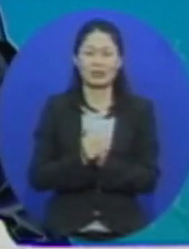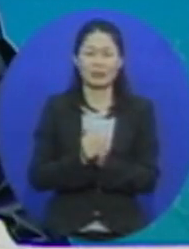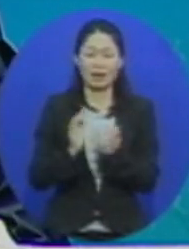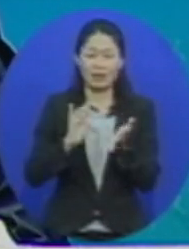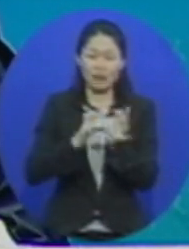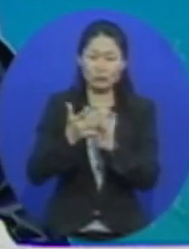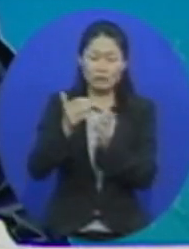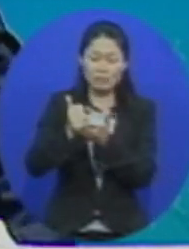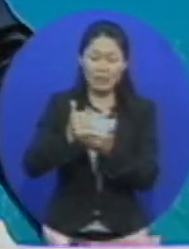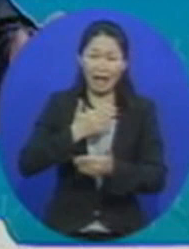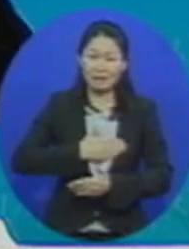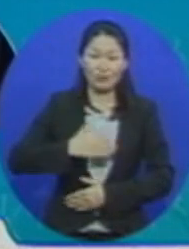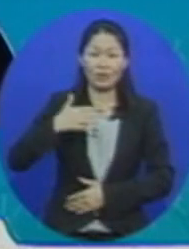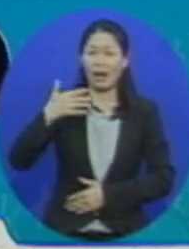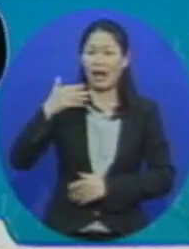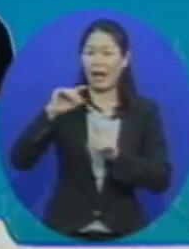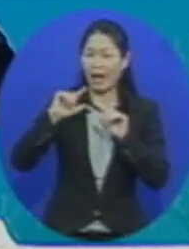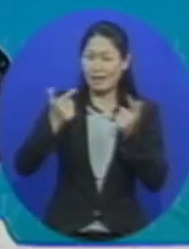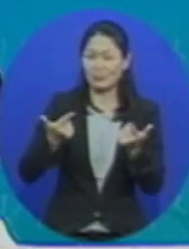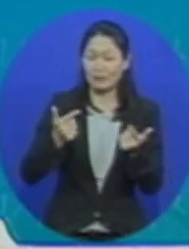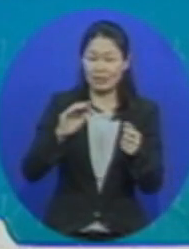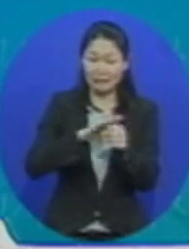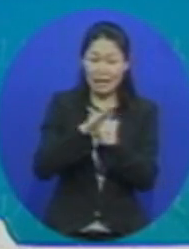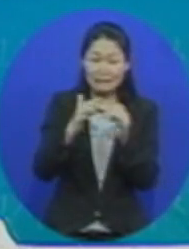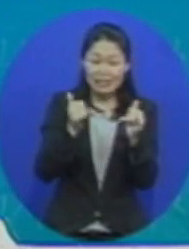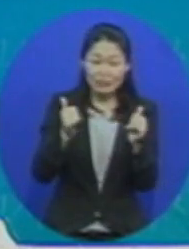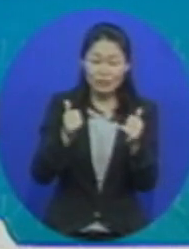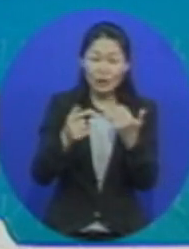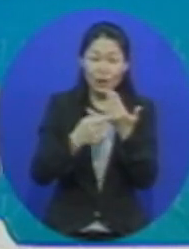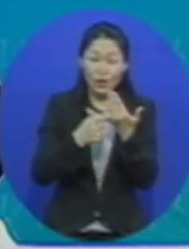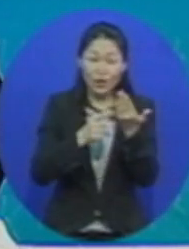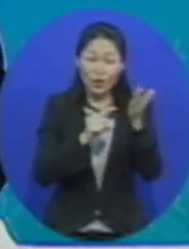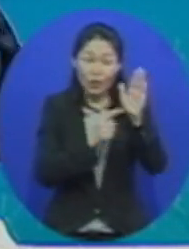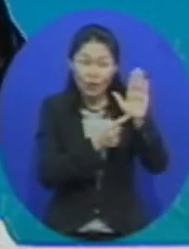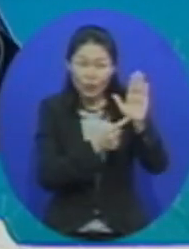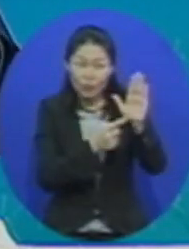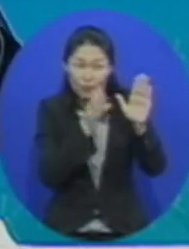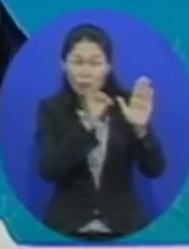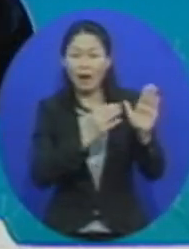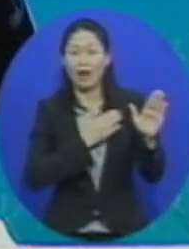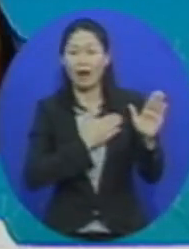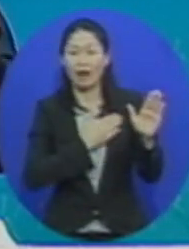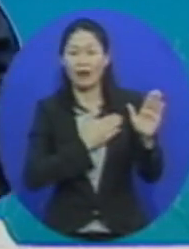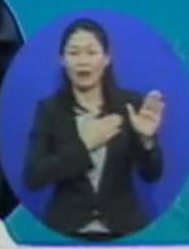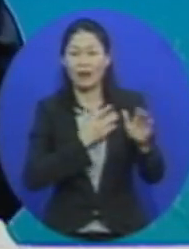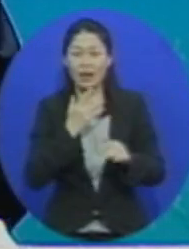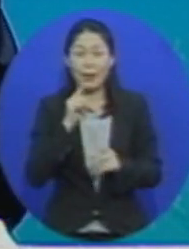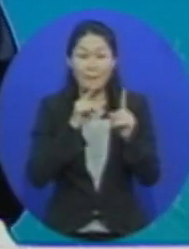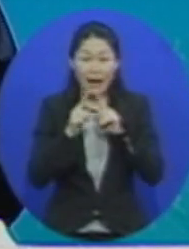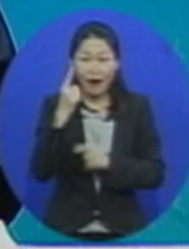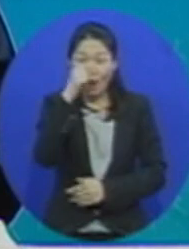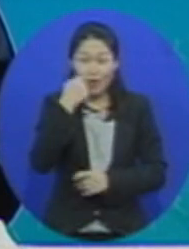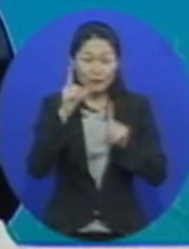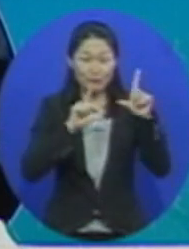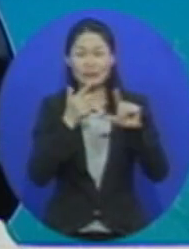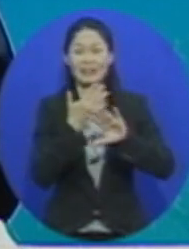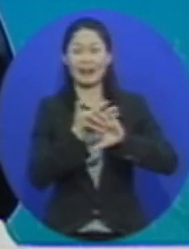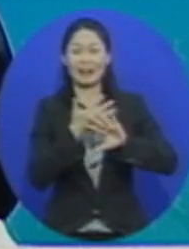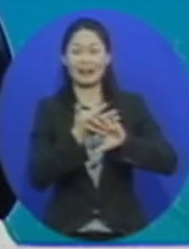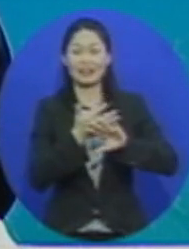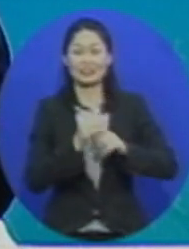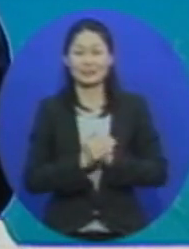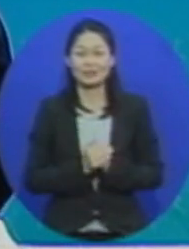알고 있는게 아닙니다 사랑하는 사람은 표시가 나게 돼 있어요 말하는 것과 얼굴표정이 벌써 다릅니다